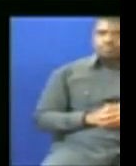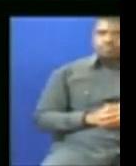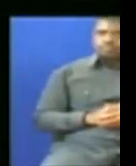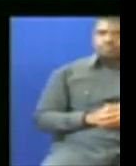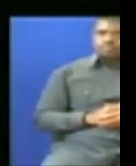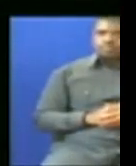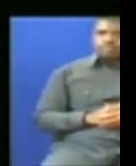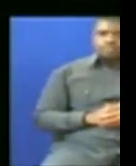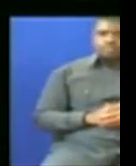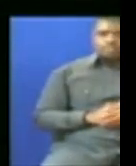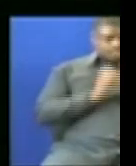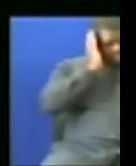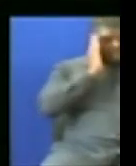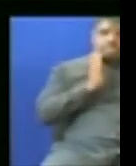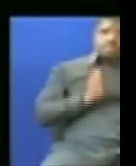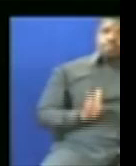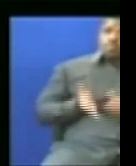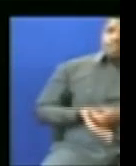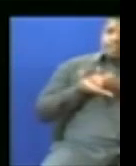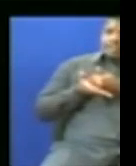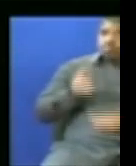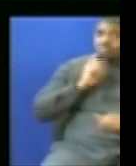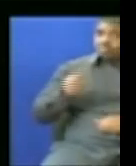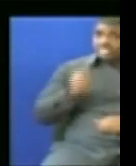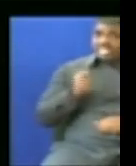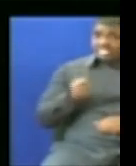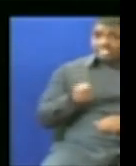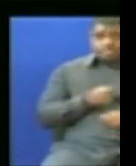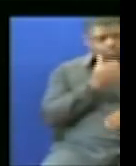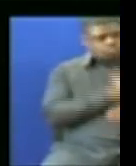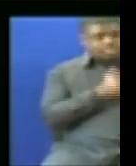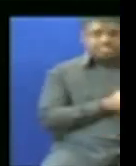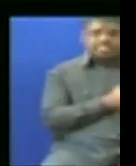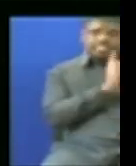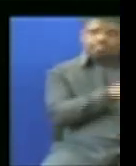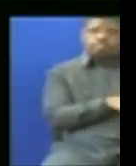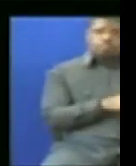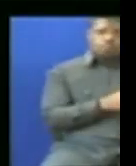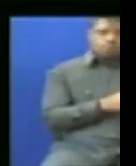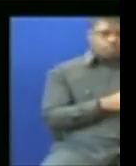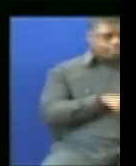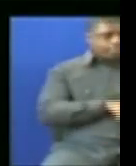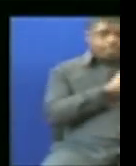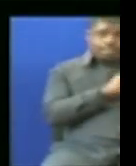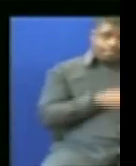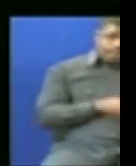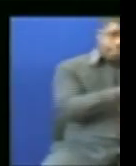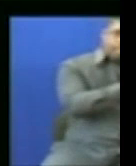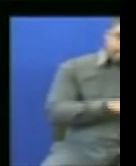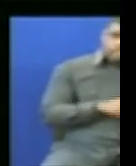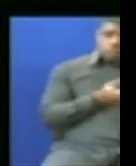Mheshimiwa Naibu Spika, kwenye ujenzi kuna TANROADS, kuna uchukuzi,